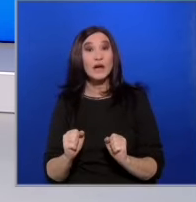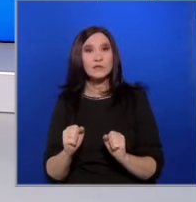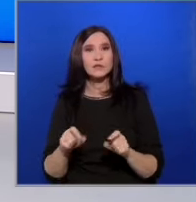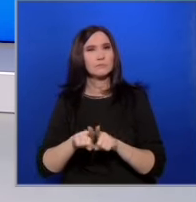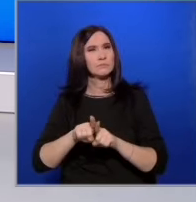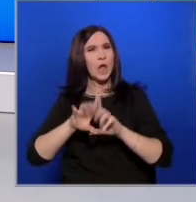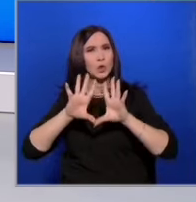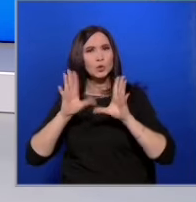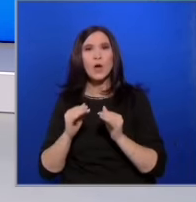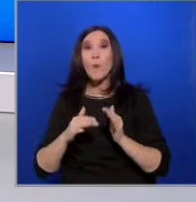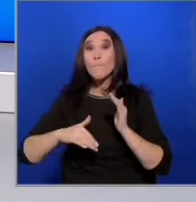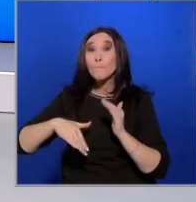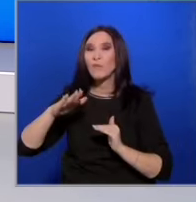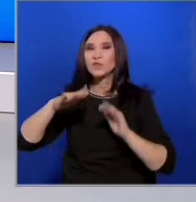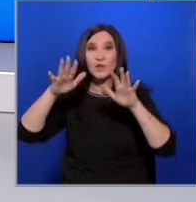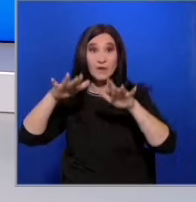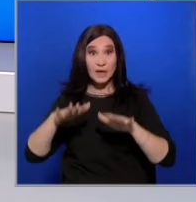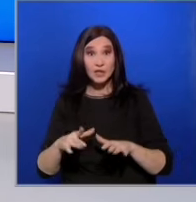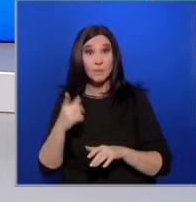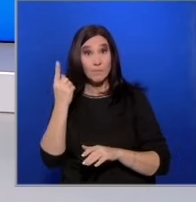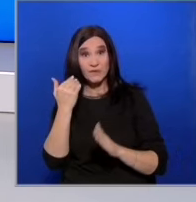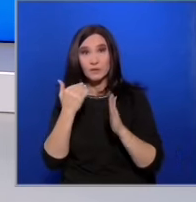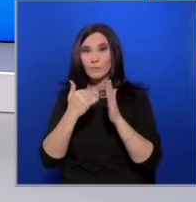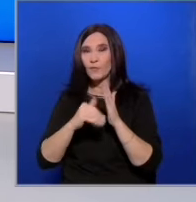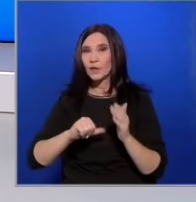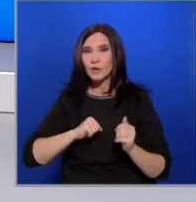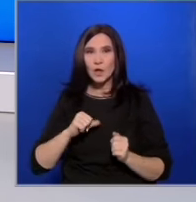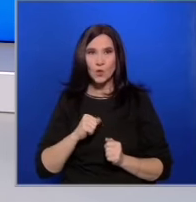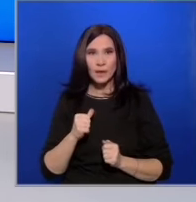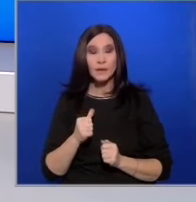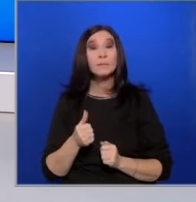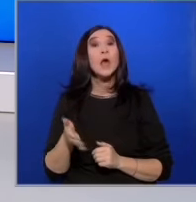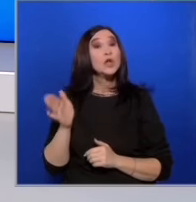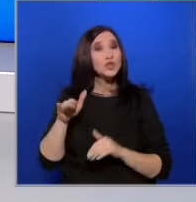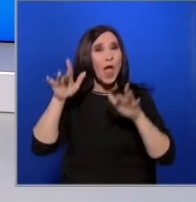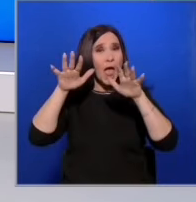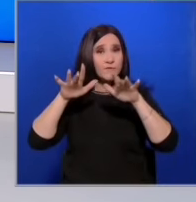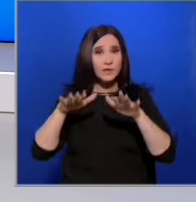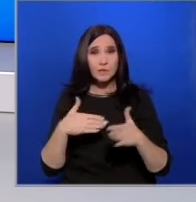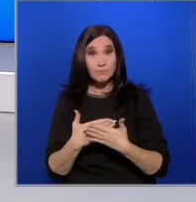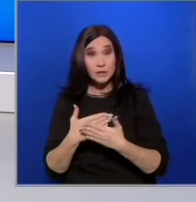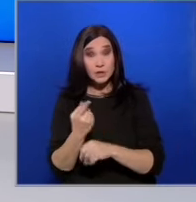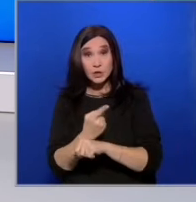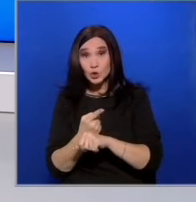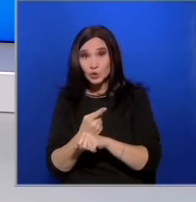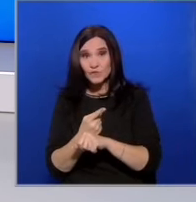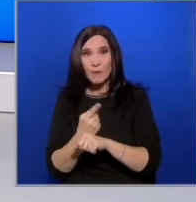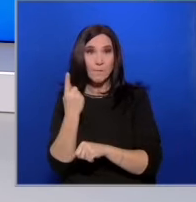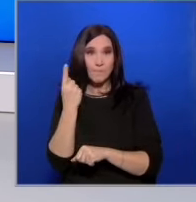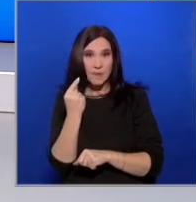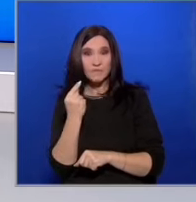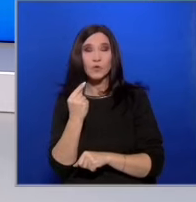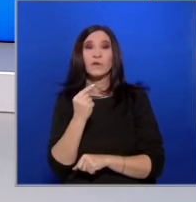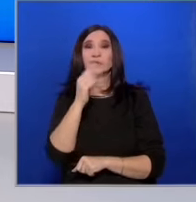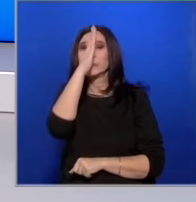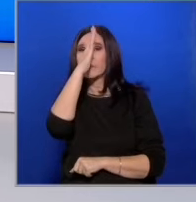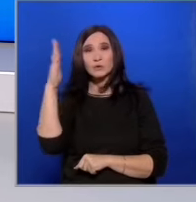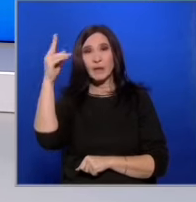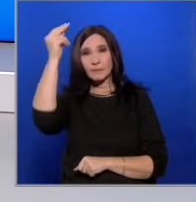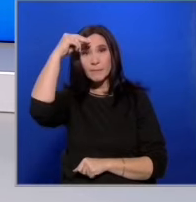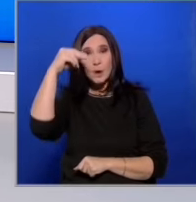са като цяло за повече валежи през пъ п половина на януари ще вали и в близките часове първо в северозападна